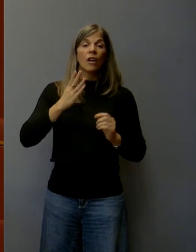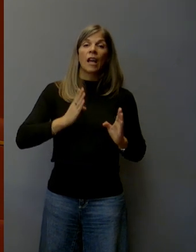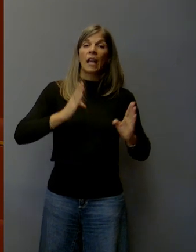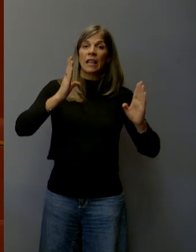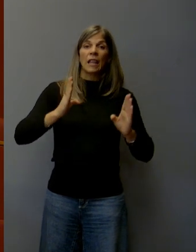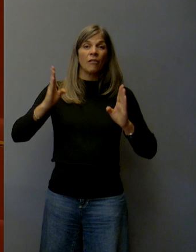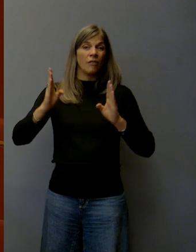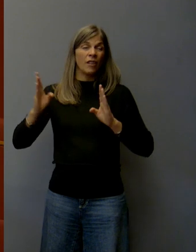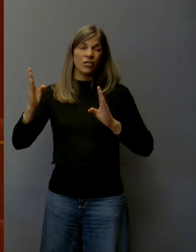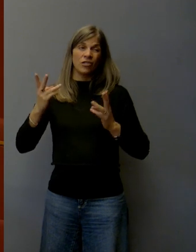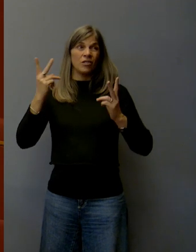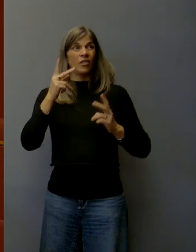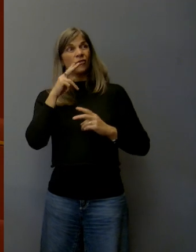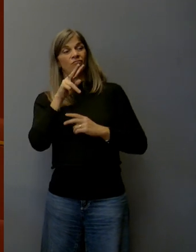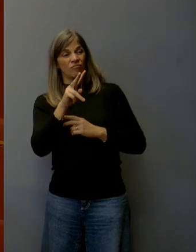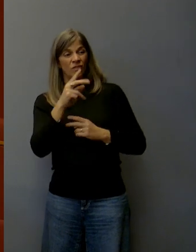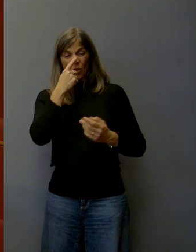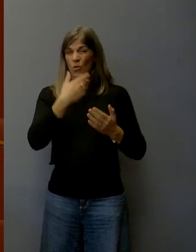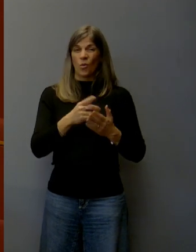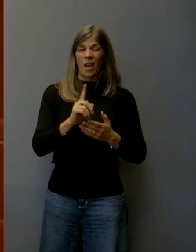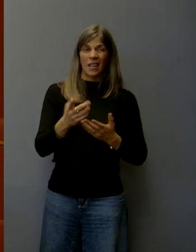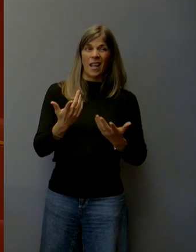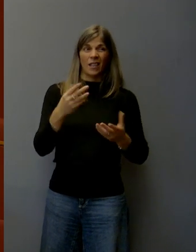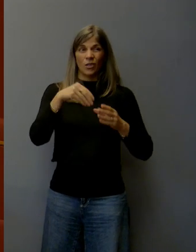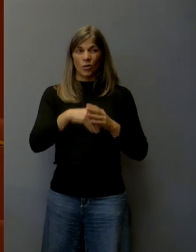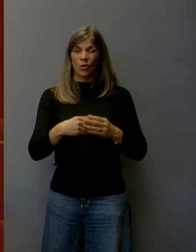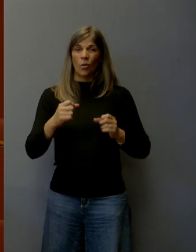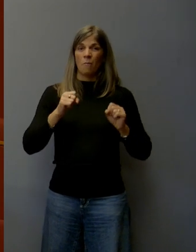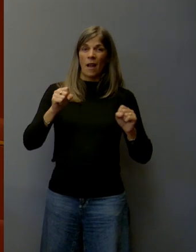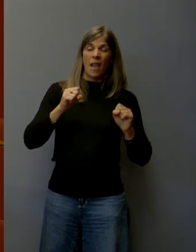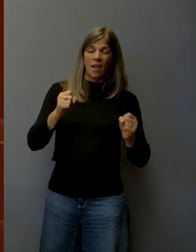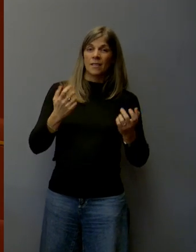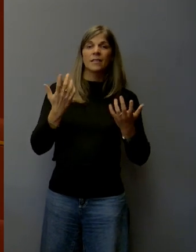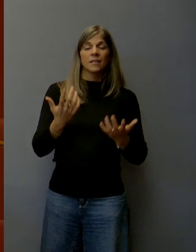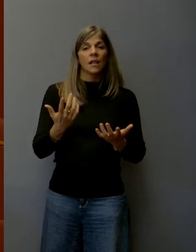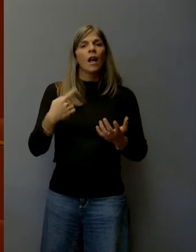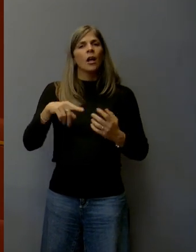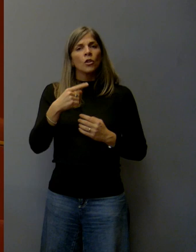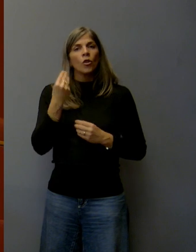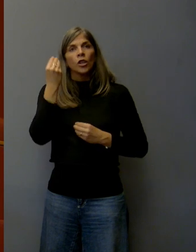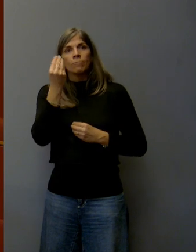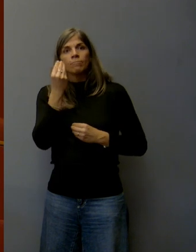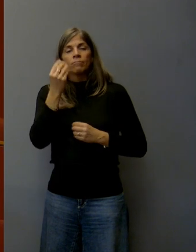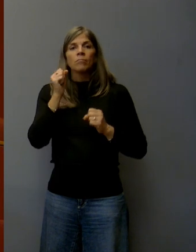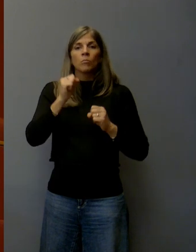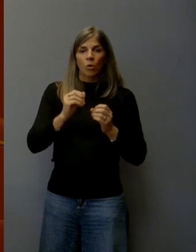adatti per dare questo tipo di attività ma era era stato ipotizzato e realizzarlo qual è il problema Che